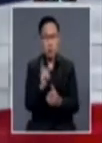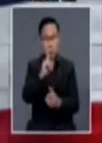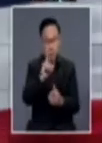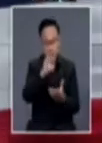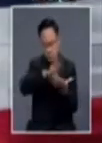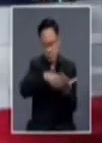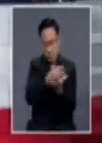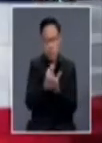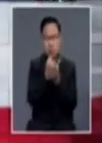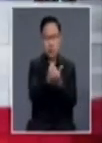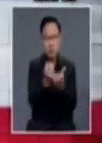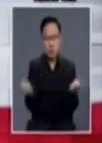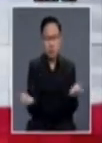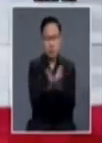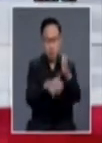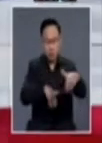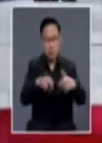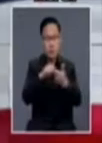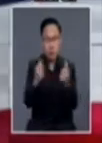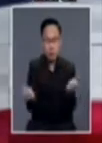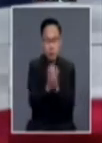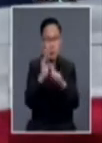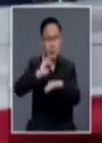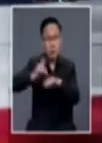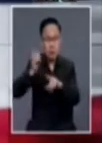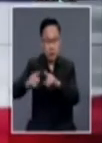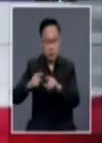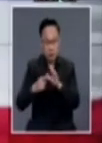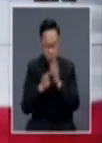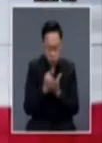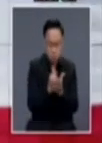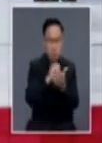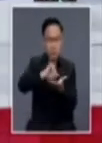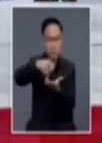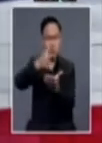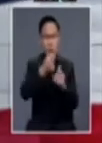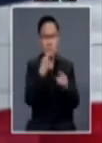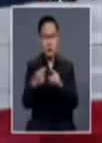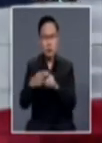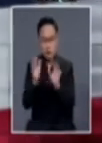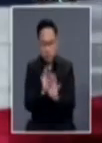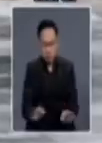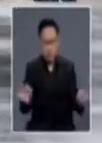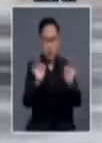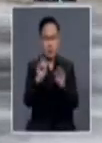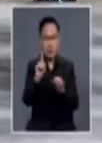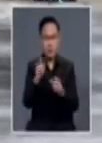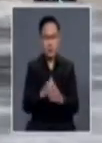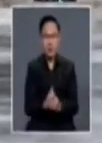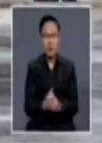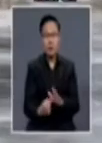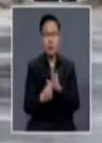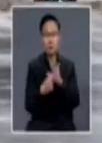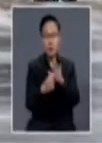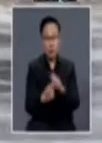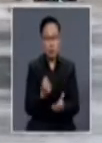ที่ได้รับผลกระทบจากภัยธรรมชาติและการเพิ่มประสิทธิภาพการฟื้นฟูอย่างยั่งยืนในเหตุการณ์สำคัญดังนี้การช่วย